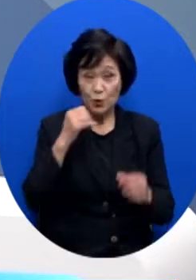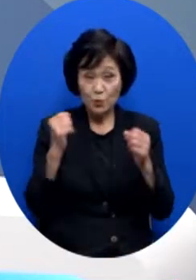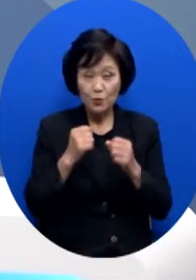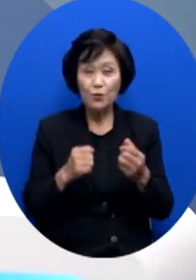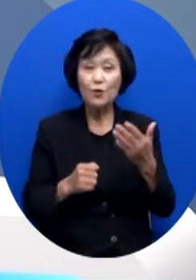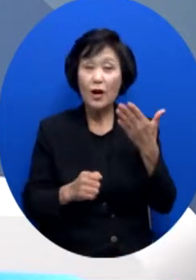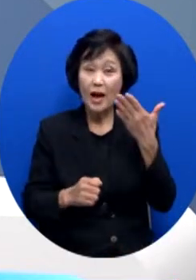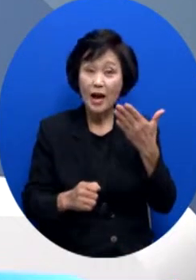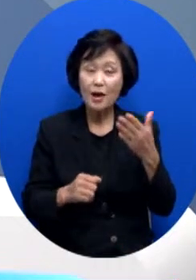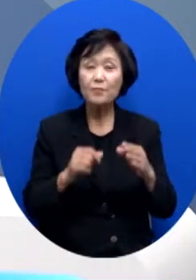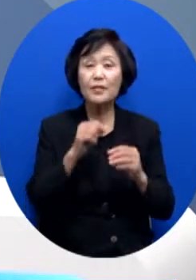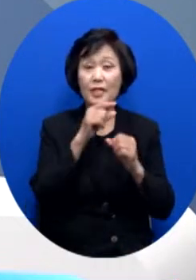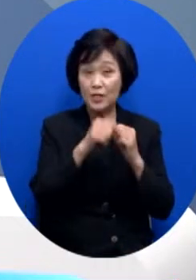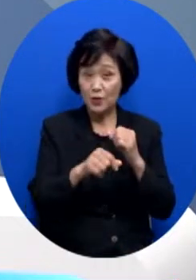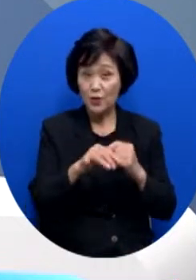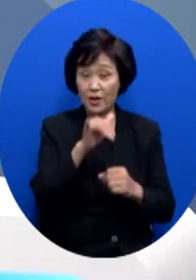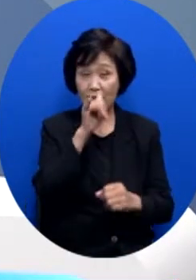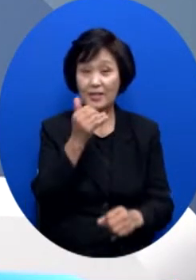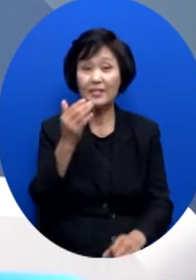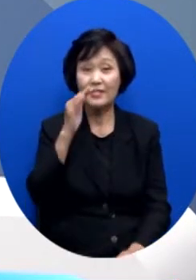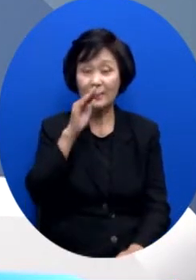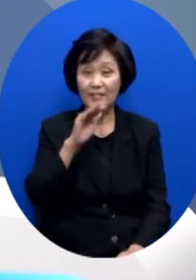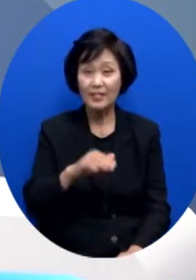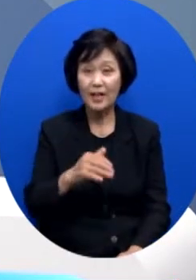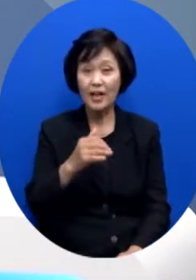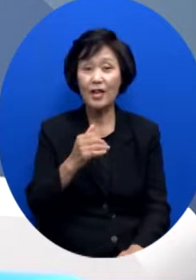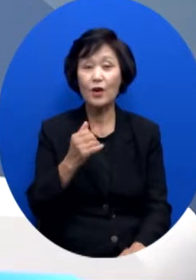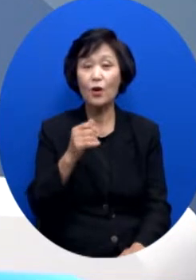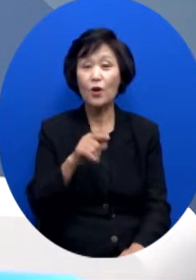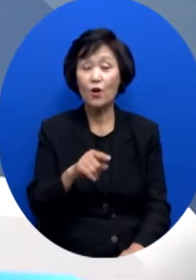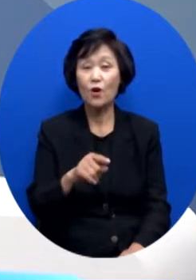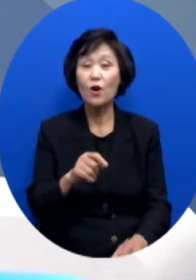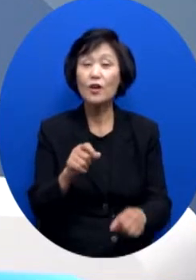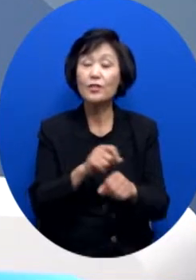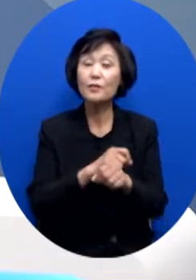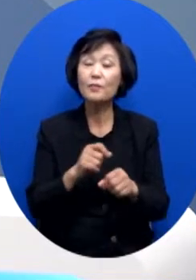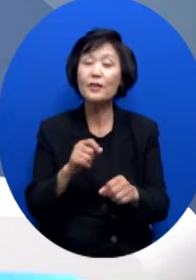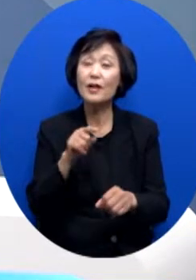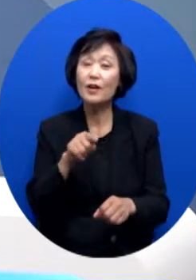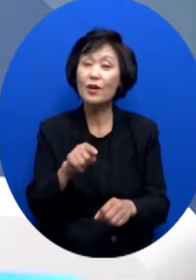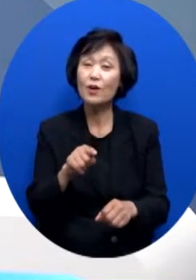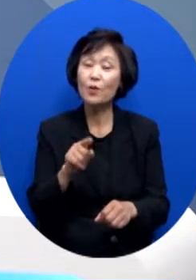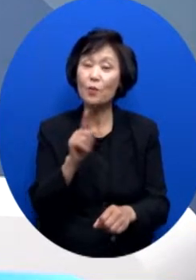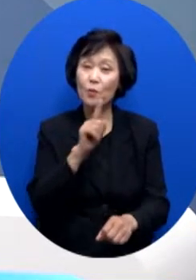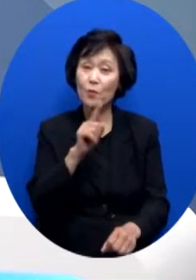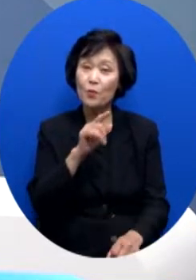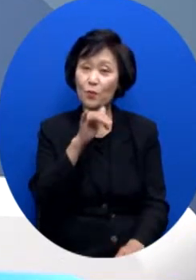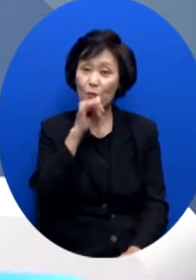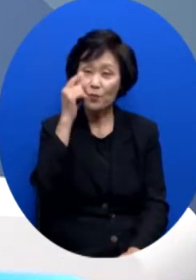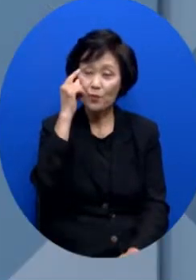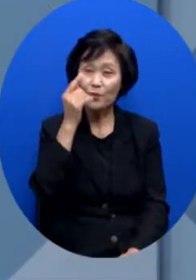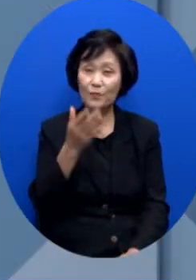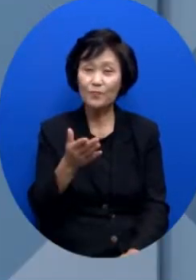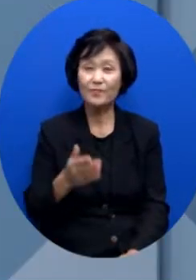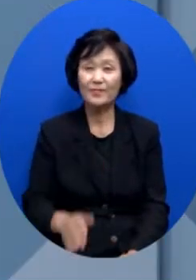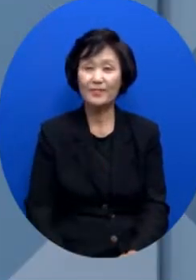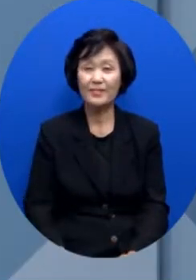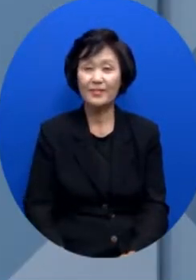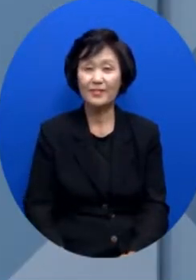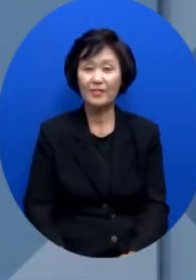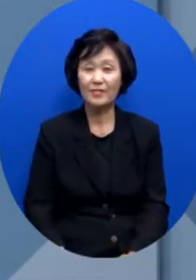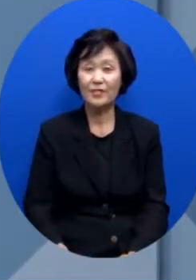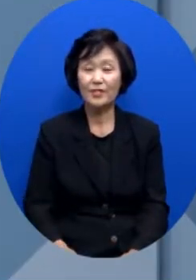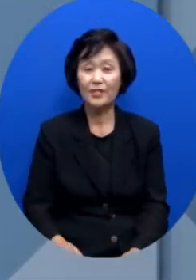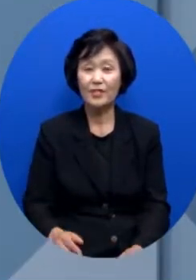있다고 말씀해주셨는데요. 이제 충북 청주 지회만의 특별한 점은 무엇인가요, 목사님? 우리 충북